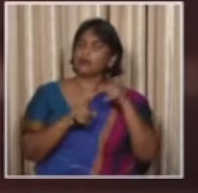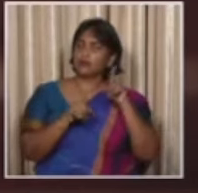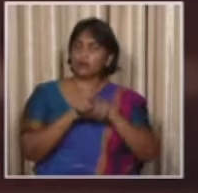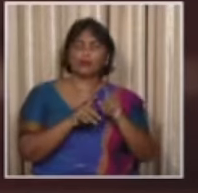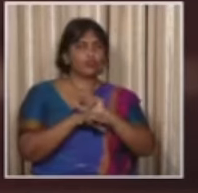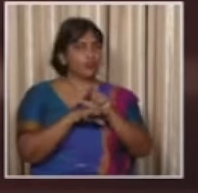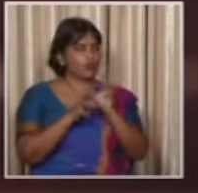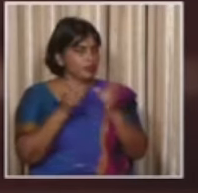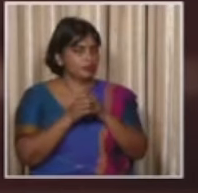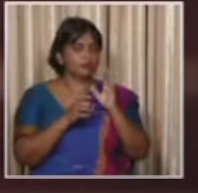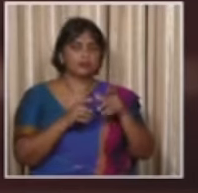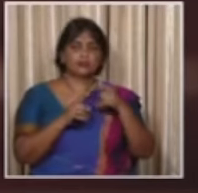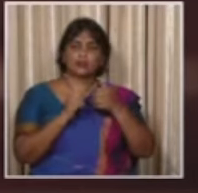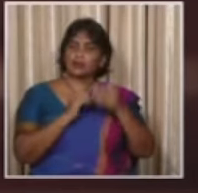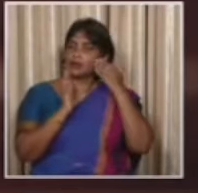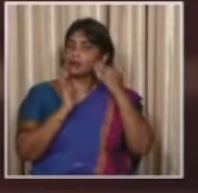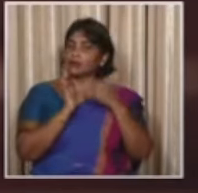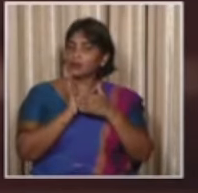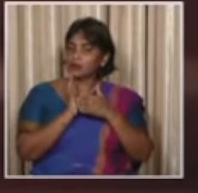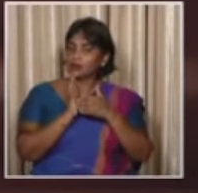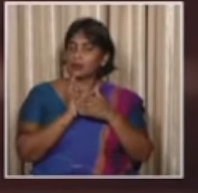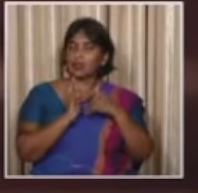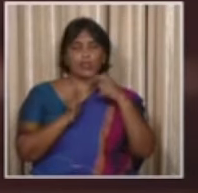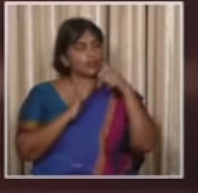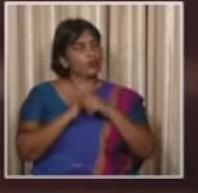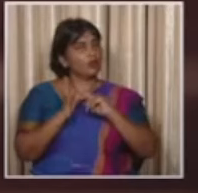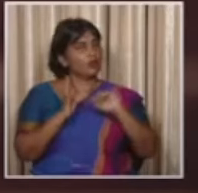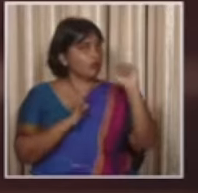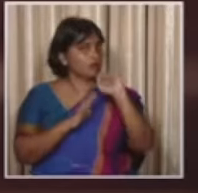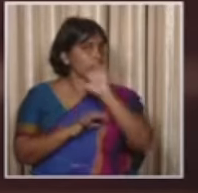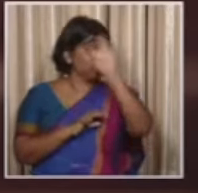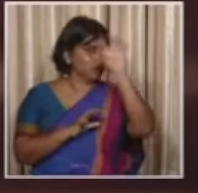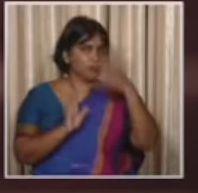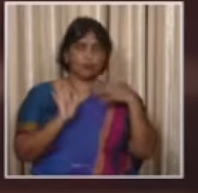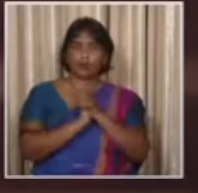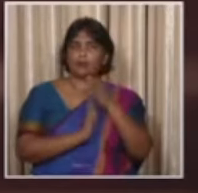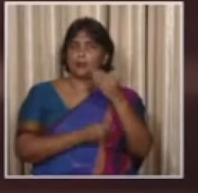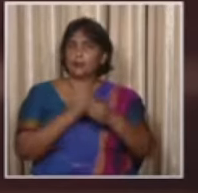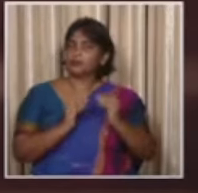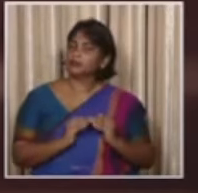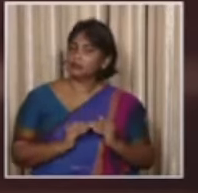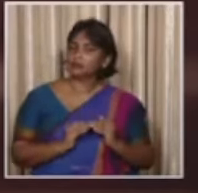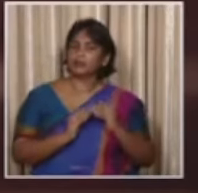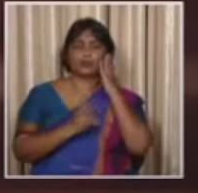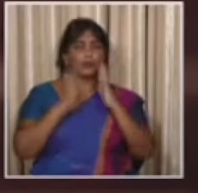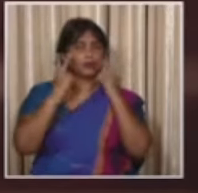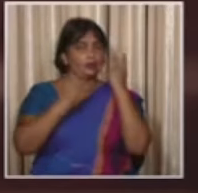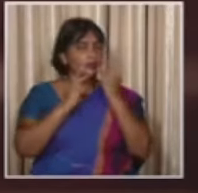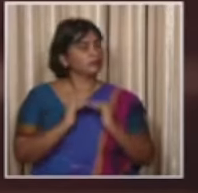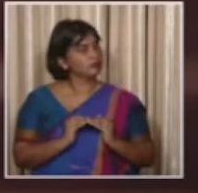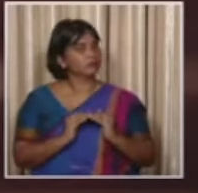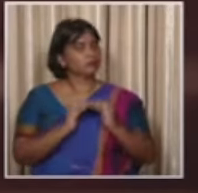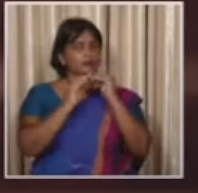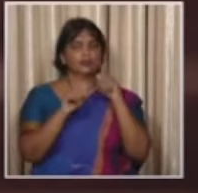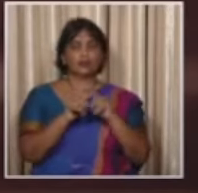කොමිෂන් සභා තිබෙනවා. මේවා හරහා ඒකෙන් දකුණු ආසියාවේ රටවල් අතර අපේ වෙළඳාම් වැඩි දියුණු කරන්න, සංචාරක ව්‍යාපාරය වැඩි දියුණු